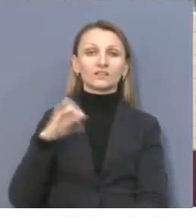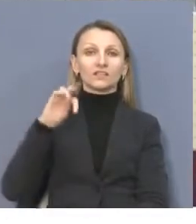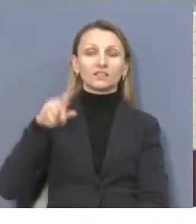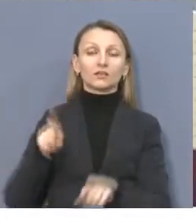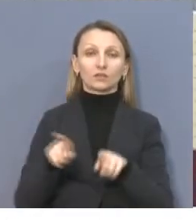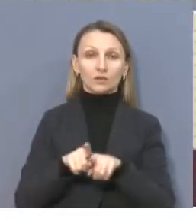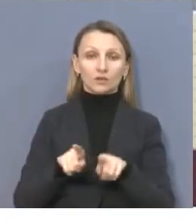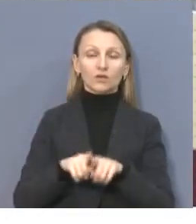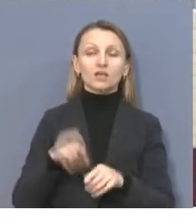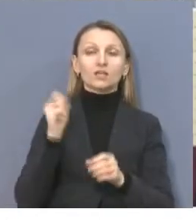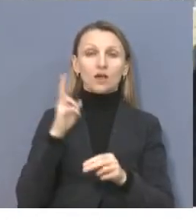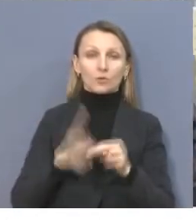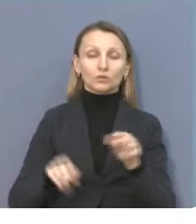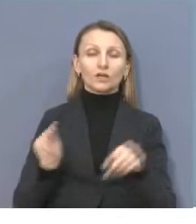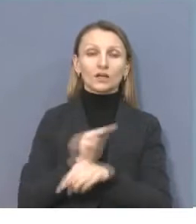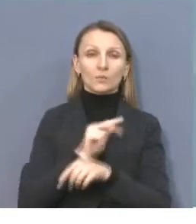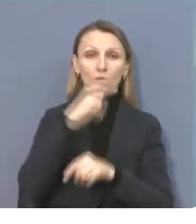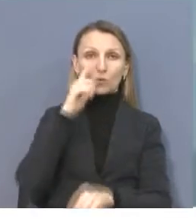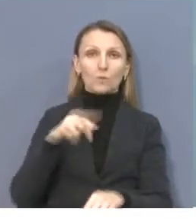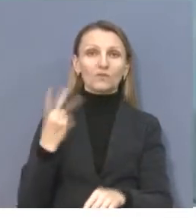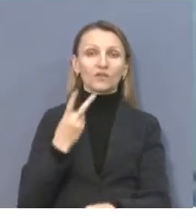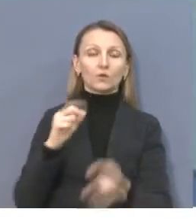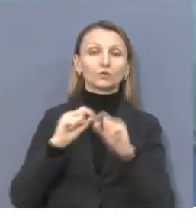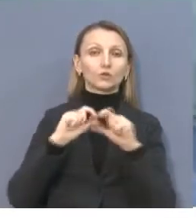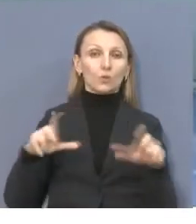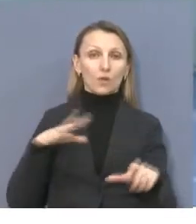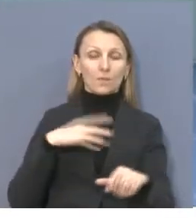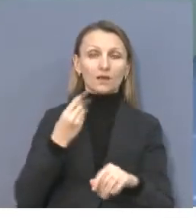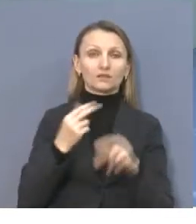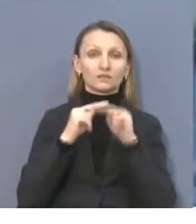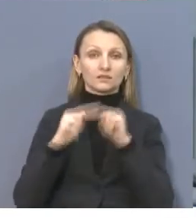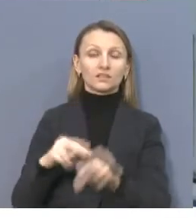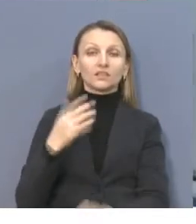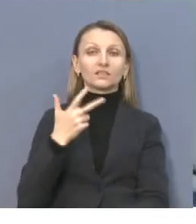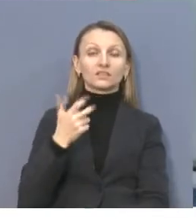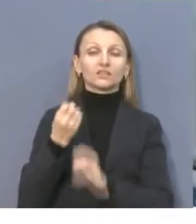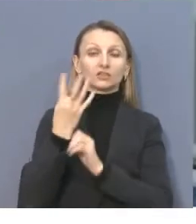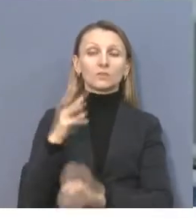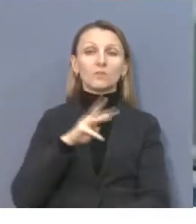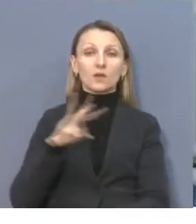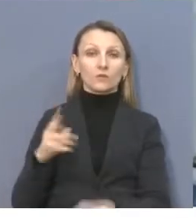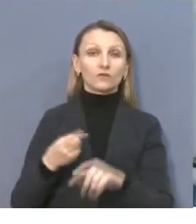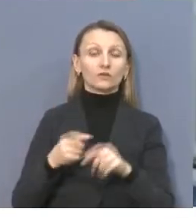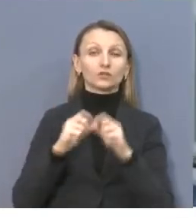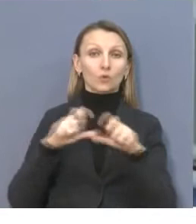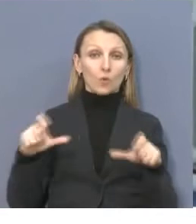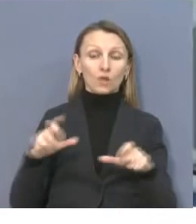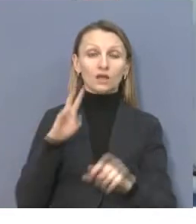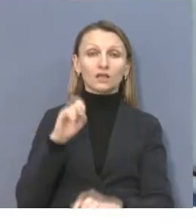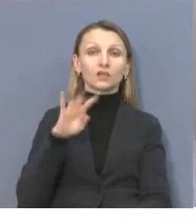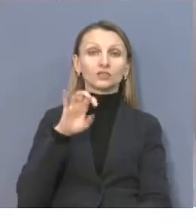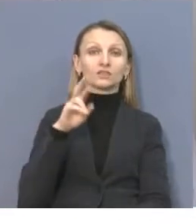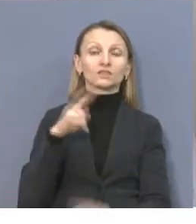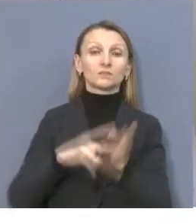завершается ремонт средней школы номер 2 на это было выделено свыше 314 миллионов тенге данная школа рассчитана на 470 одного